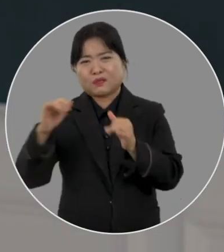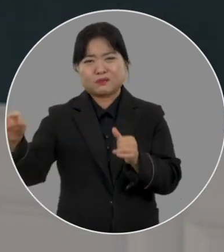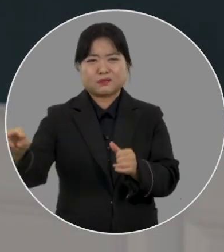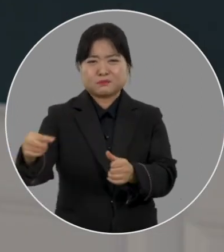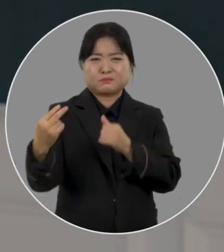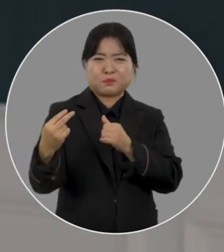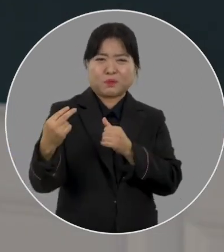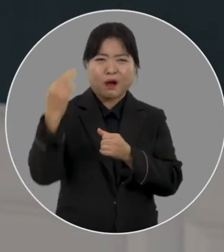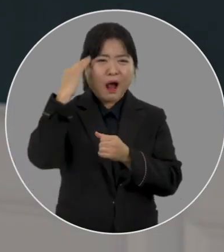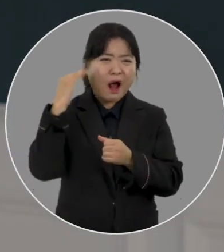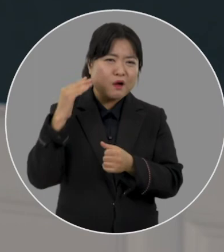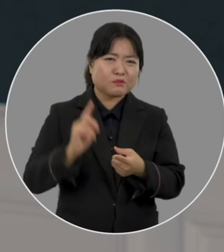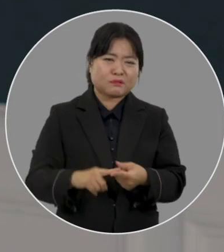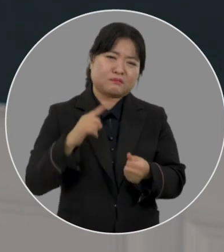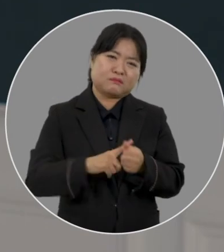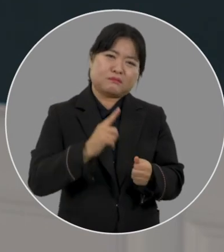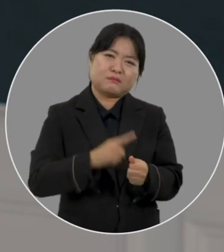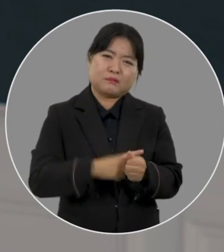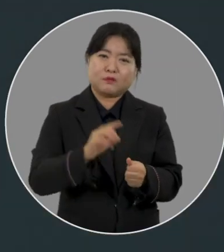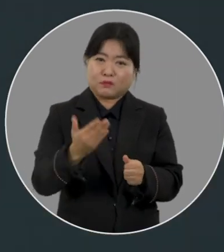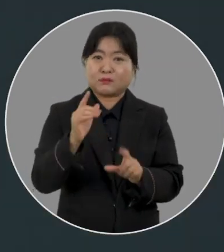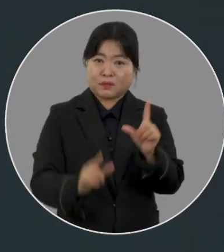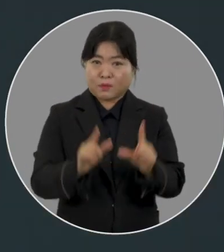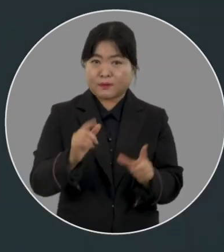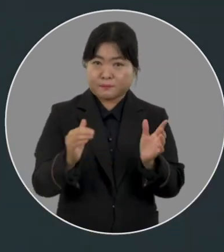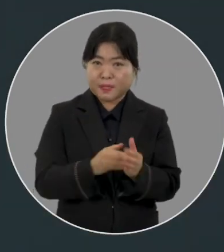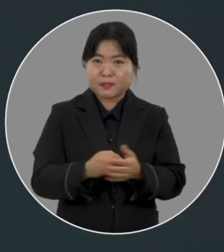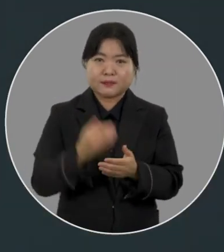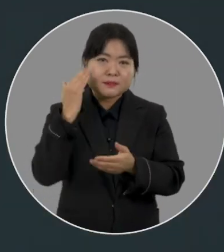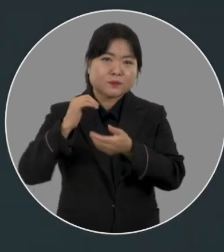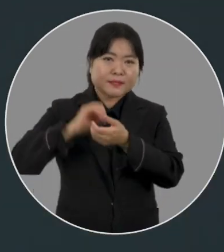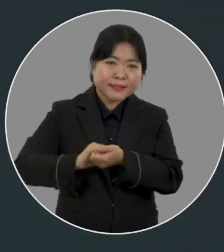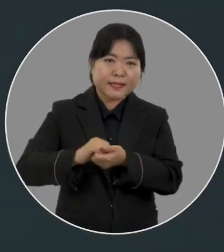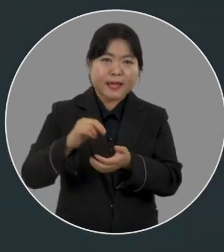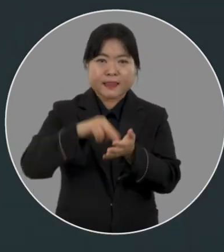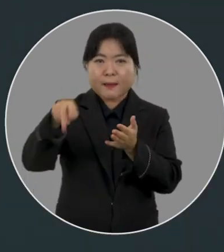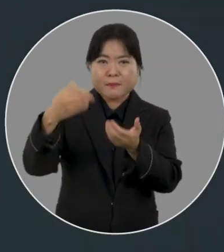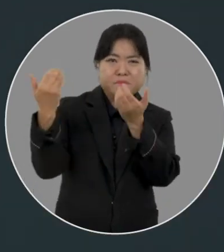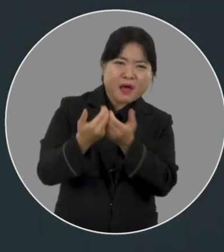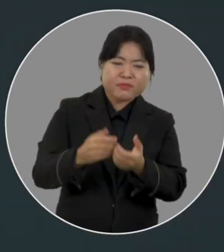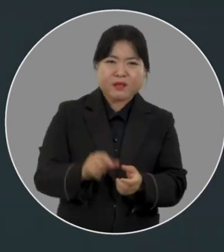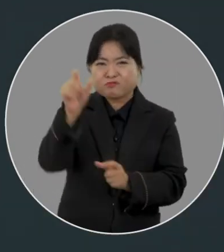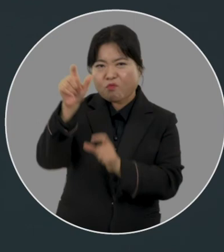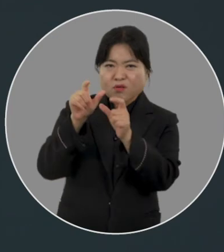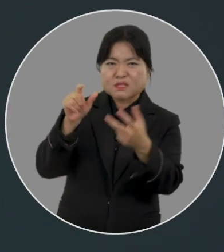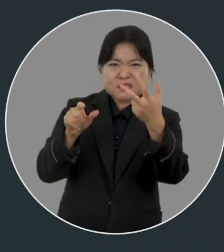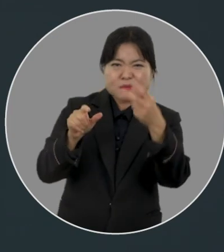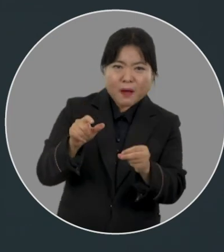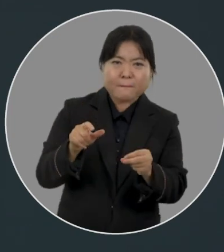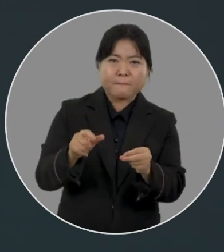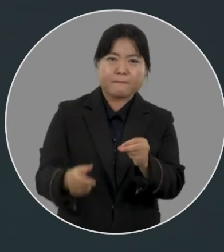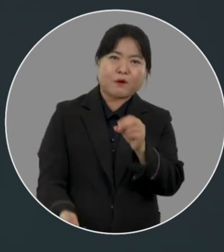되는 그런 우리가 상황을 살았습니다. 청와대 난민 반대 청원이 70만 명